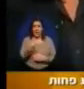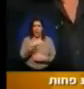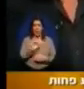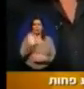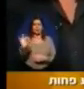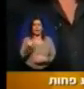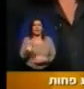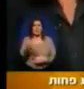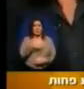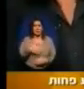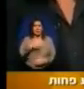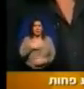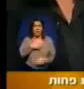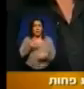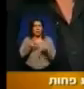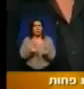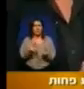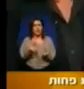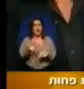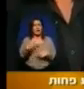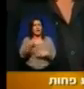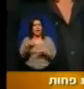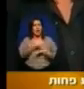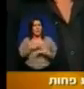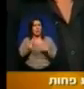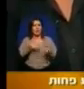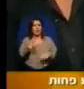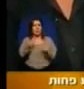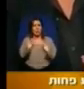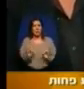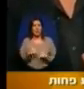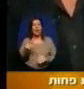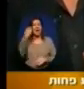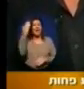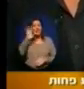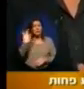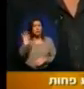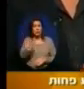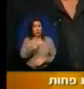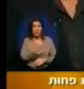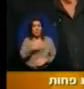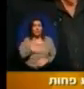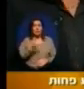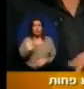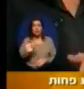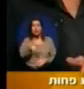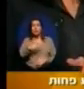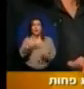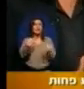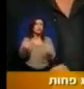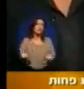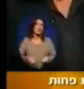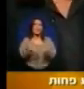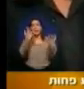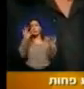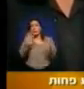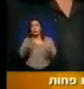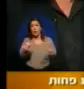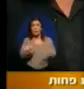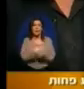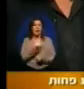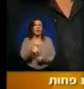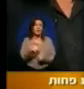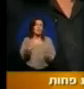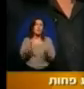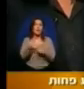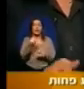טיפול נורמלי. עכשיו, ההתעלמות של נתניהו, העקבית, והדבר הזה, והרצון שלו שיקרה איזה נס, שימחק את זה, ואולי זה ספין, ואולי הוא